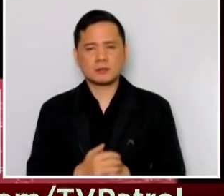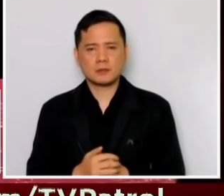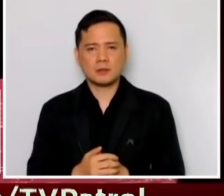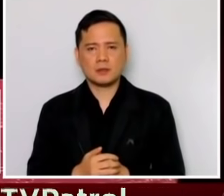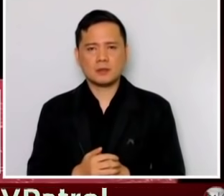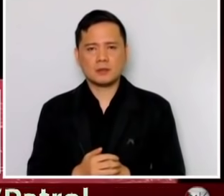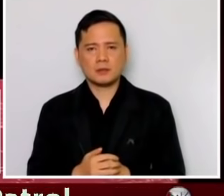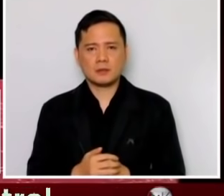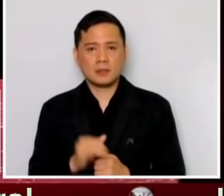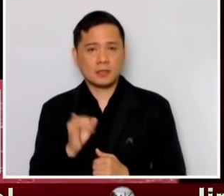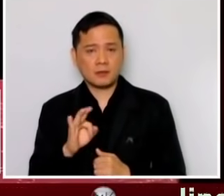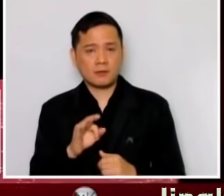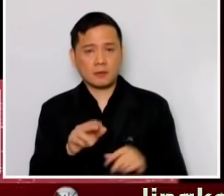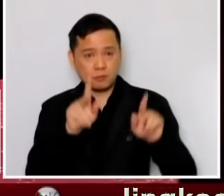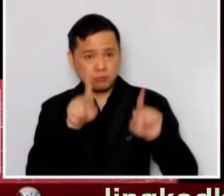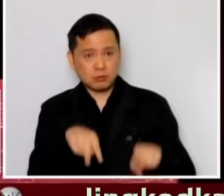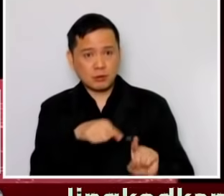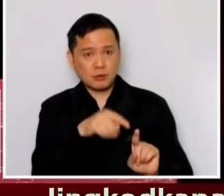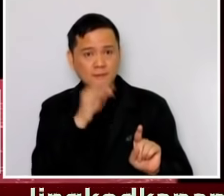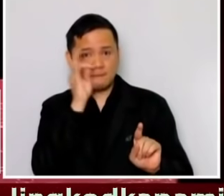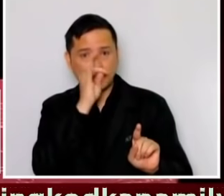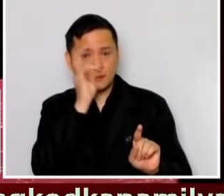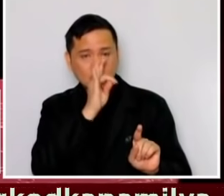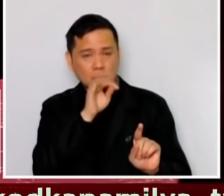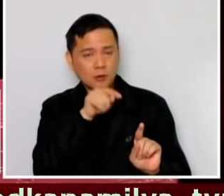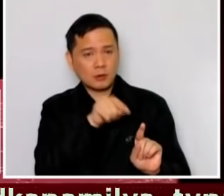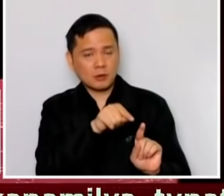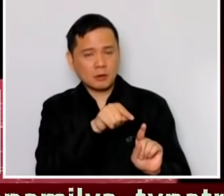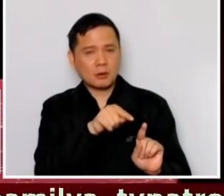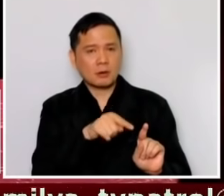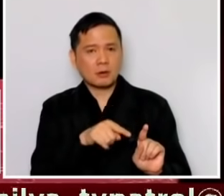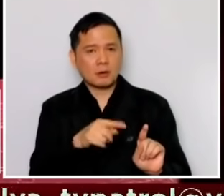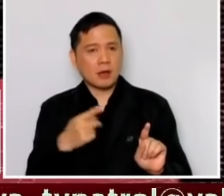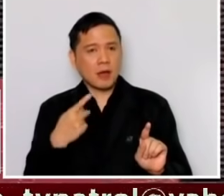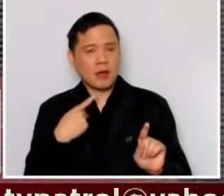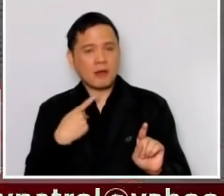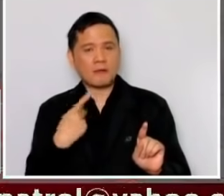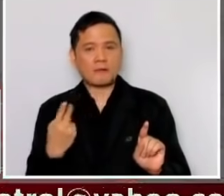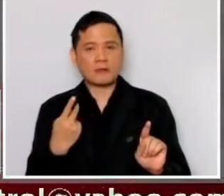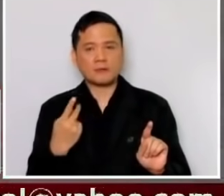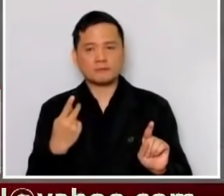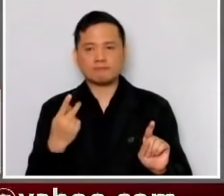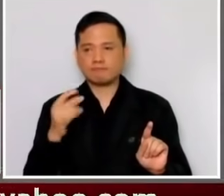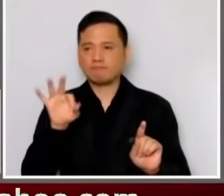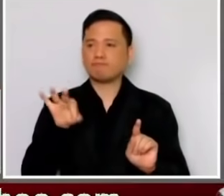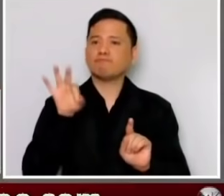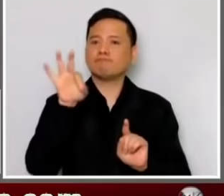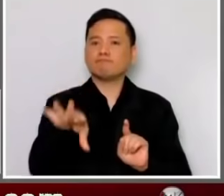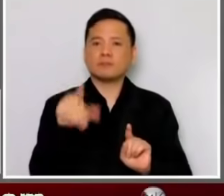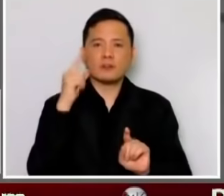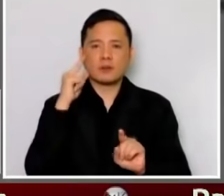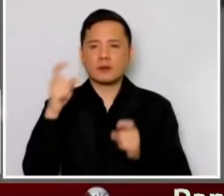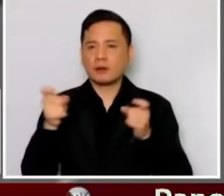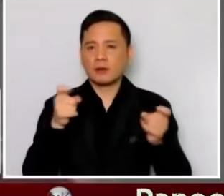yung ordinaryong mamamayan, meron siyang boses sa governance.